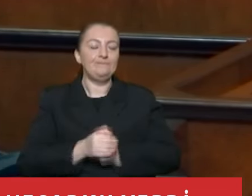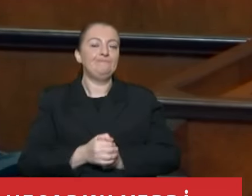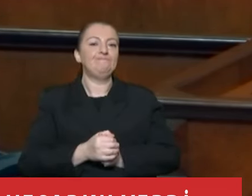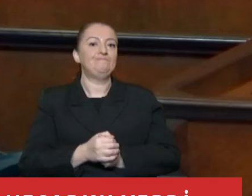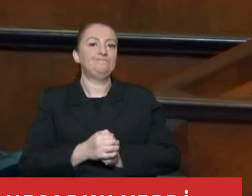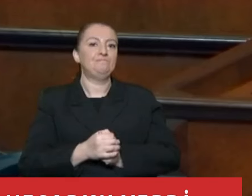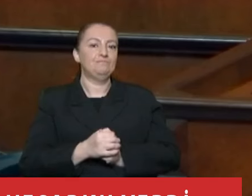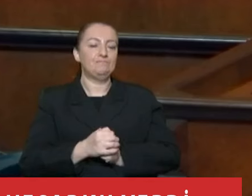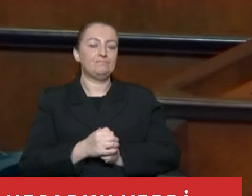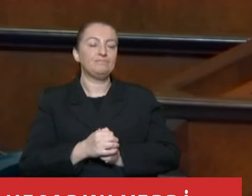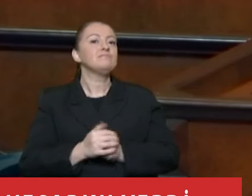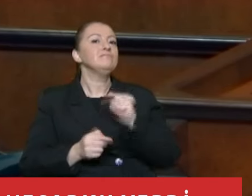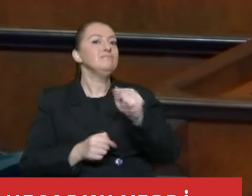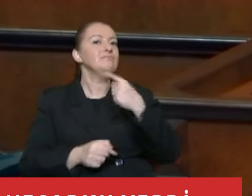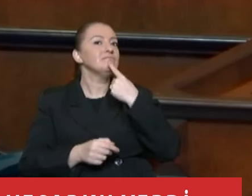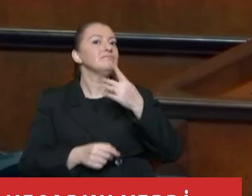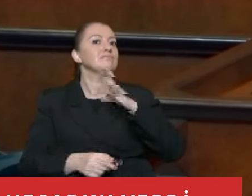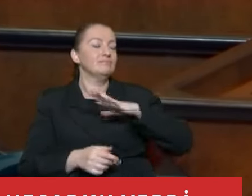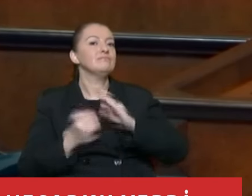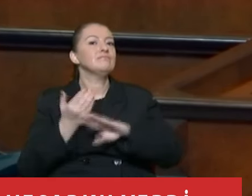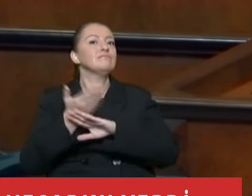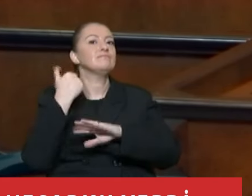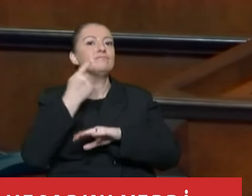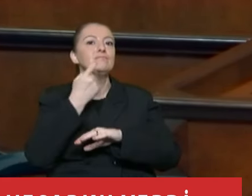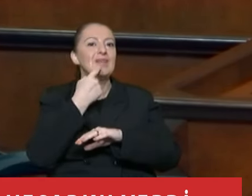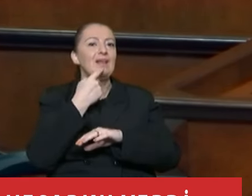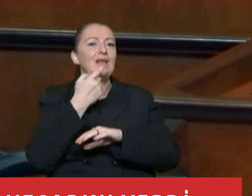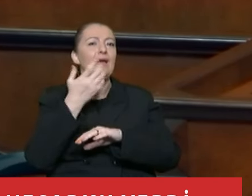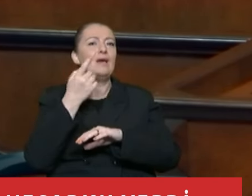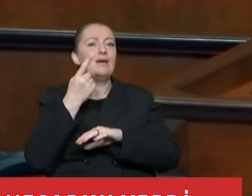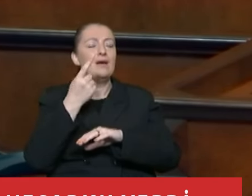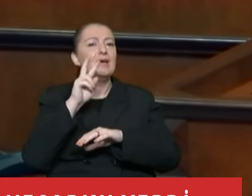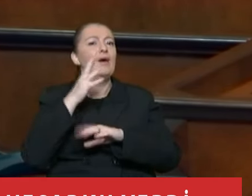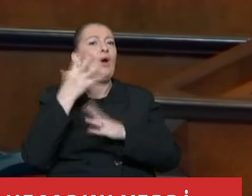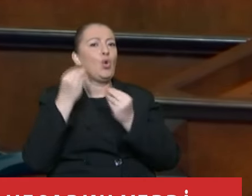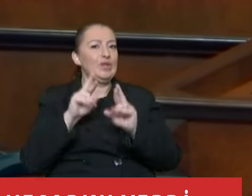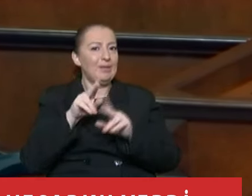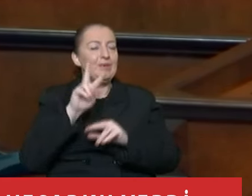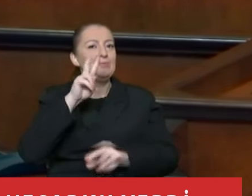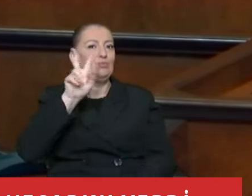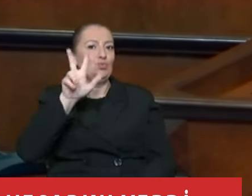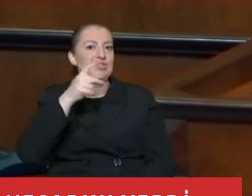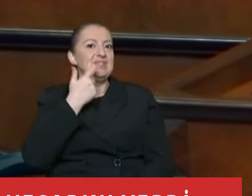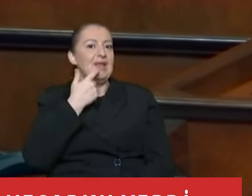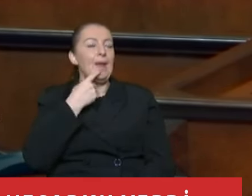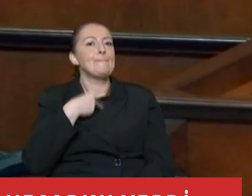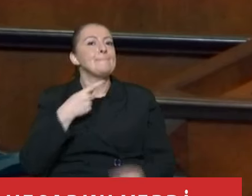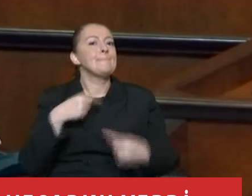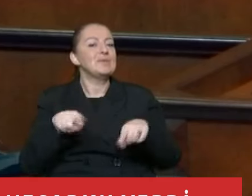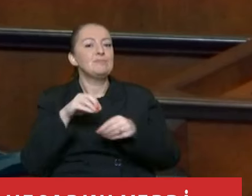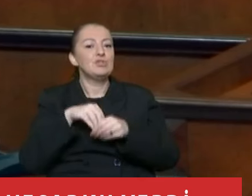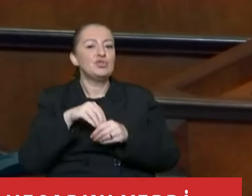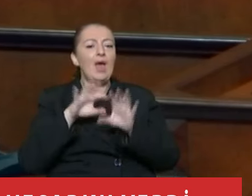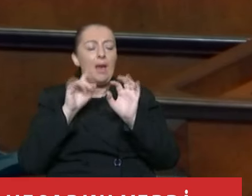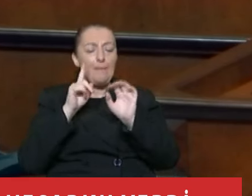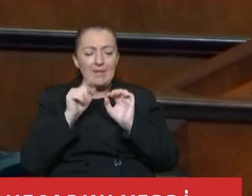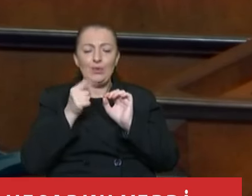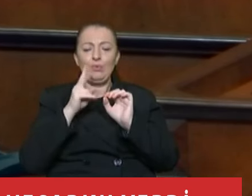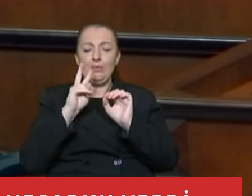Eee şunu söyleyeyim Önceki yıllarda olduğu gibi 2023 yılının da bizim için her gününün